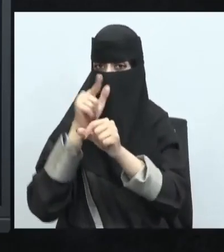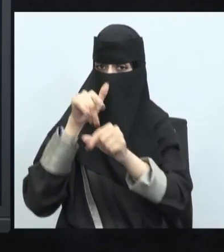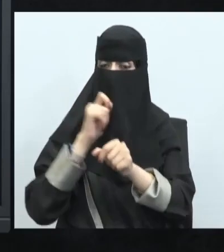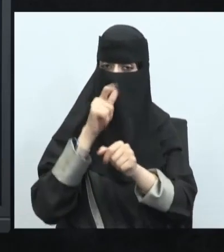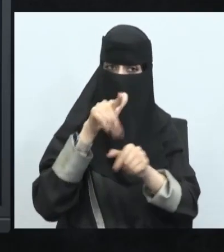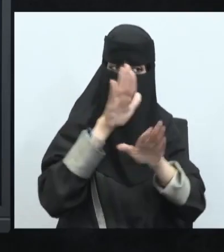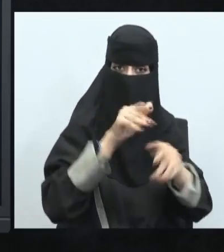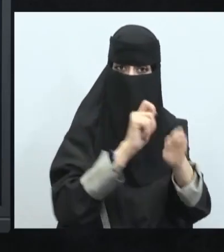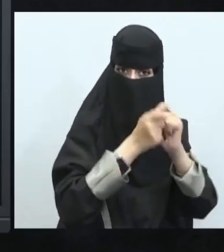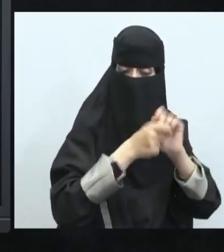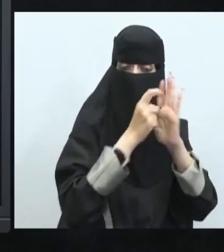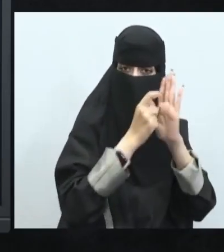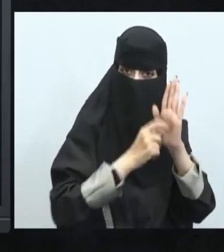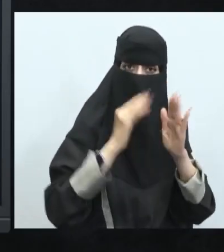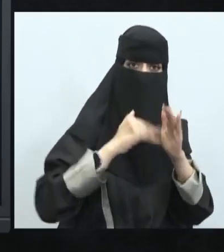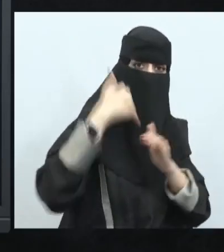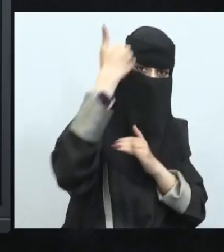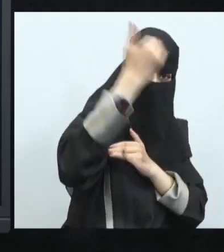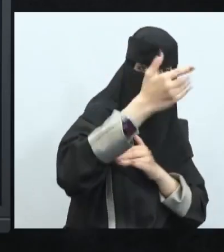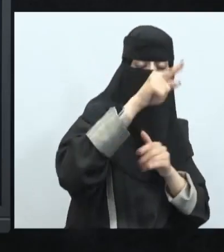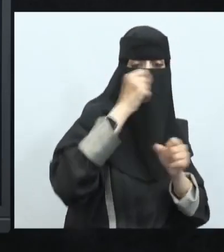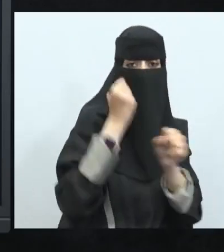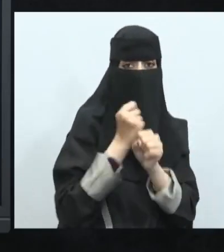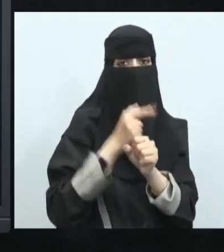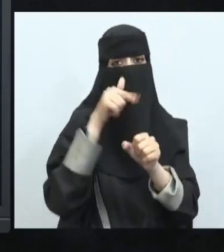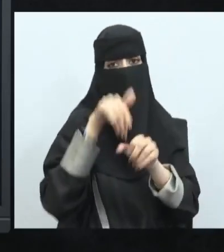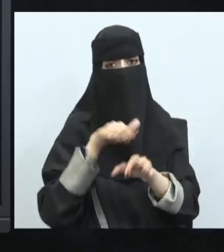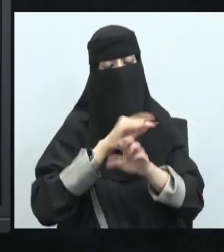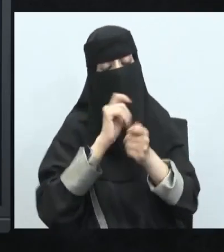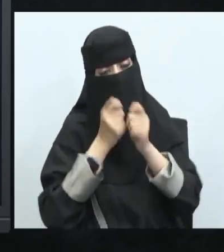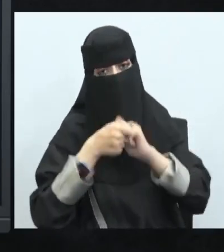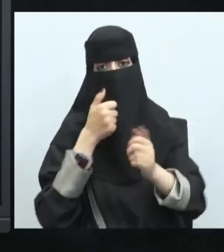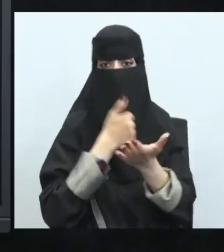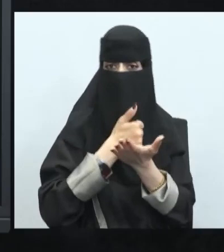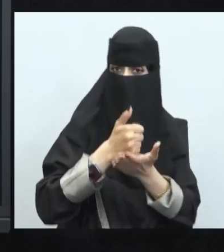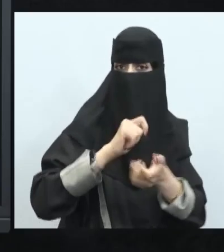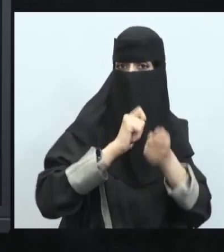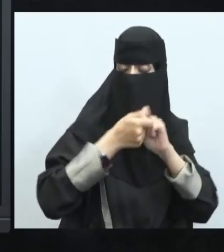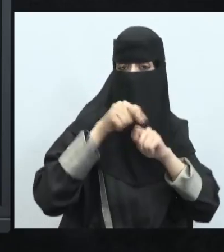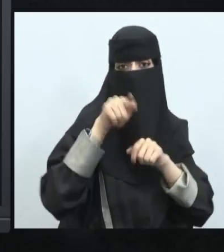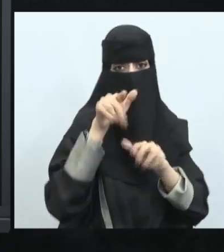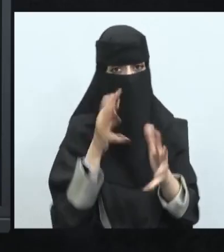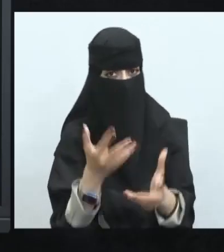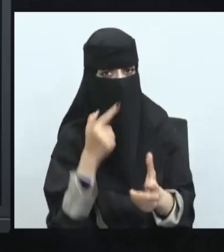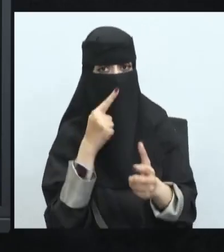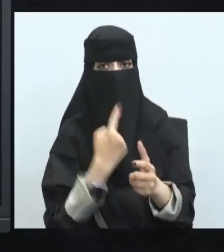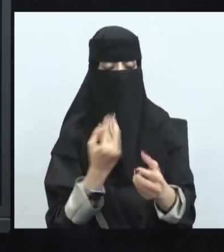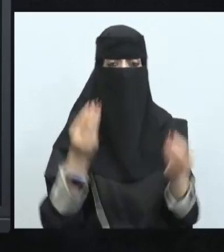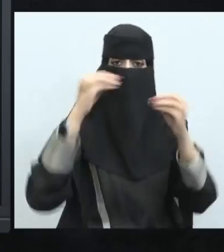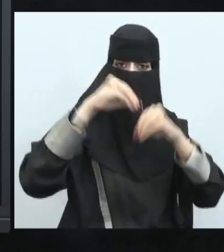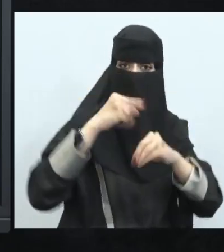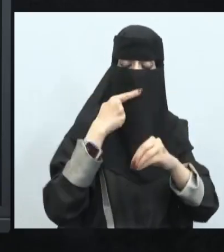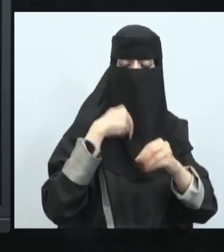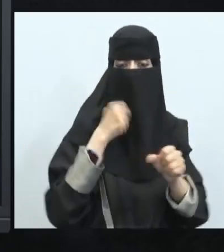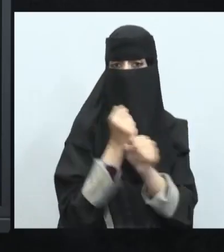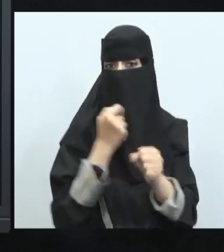التغيير بناء في قادم الايام لطريقه العمل للاسلوب ويؤخذ رايه في عمليه التغيير ما الذي